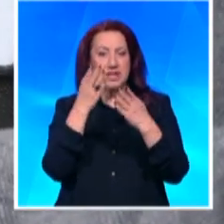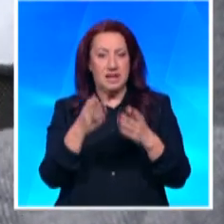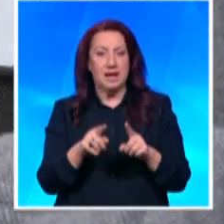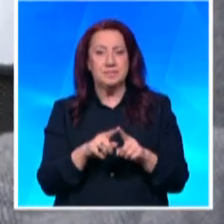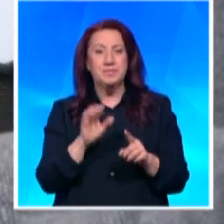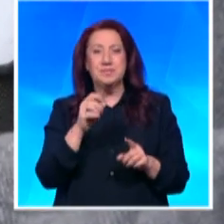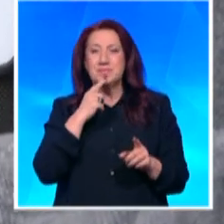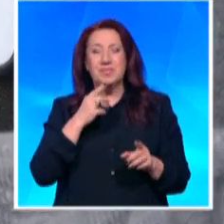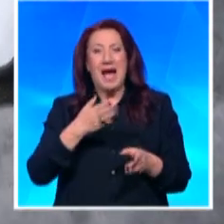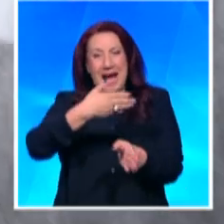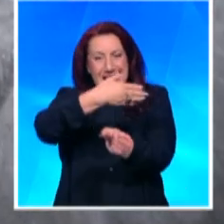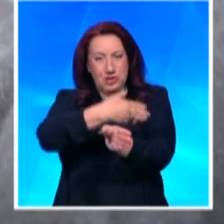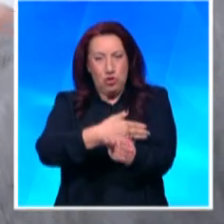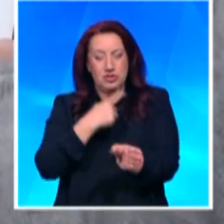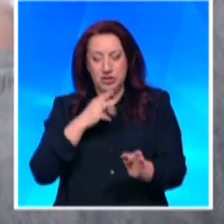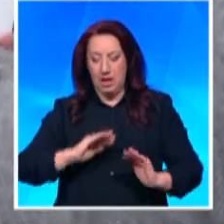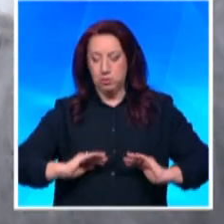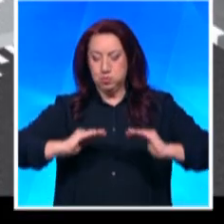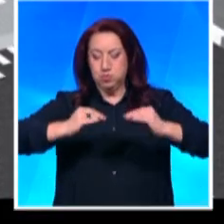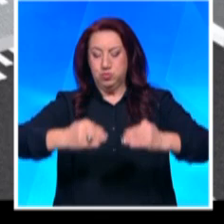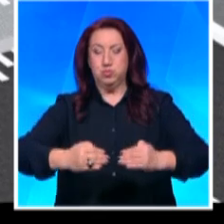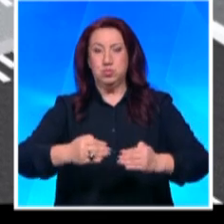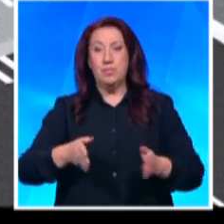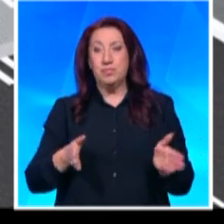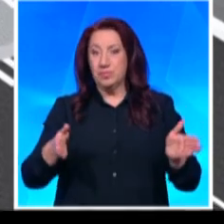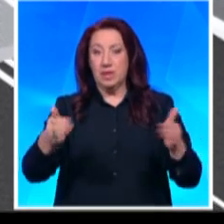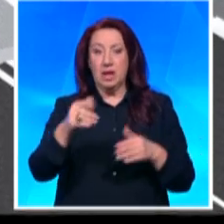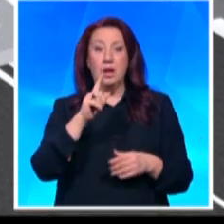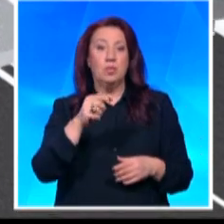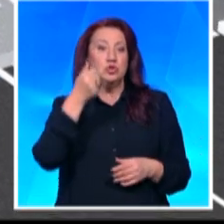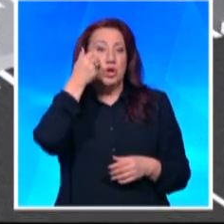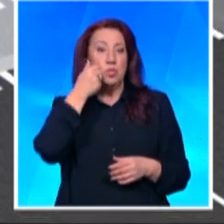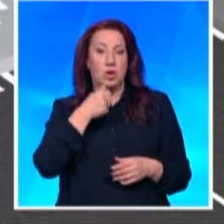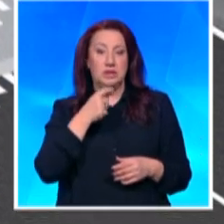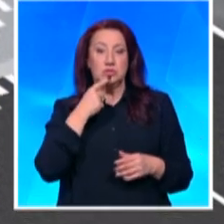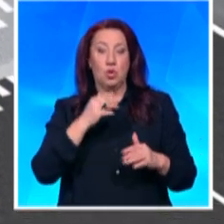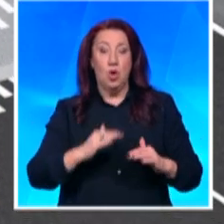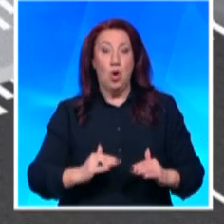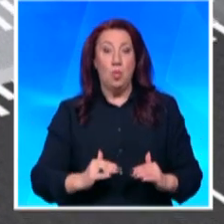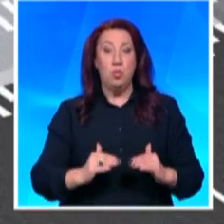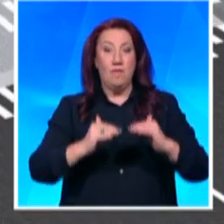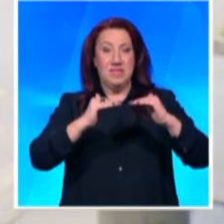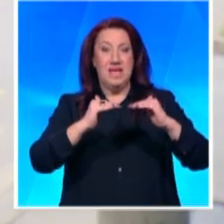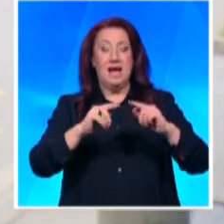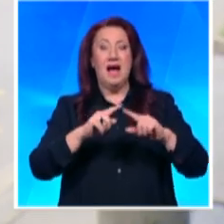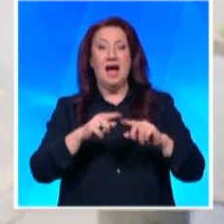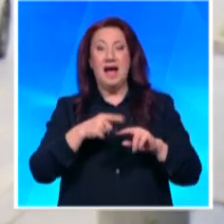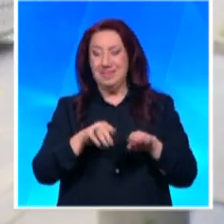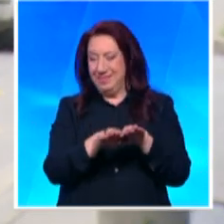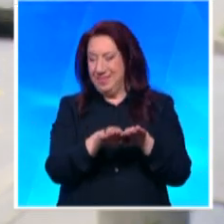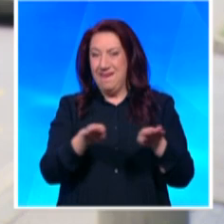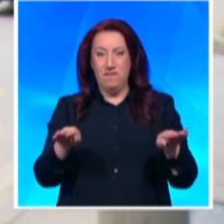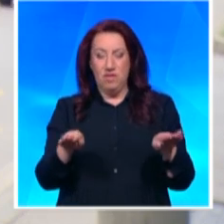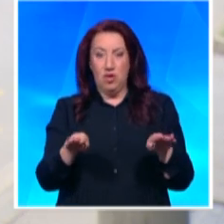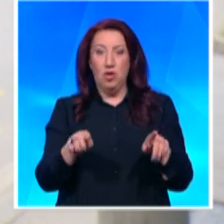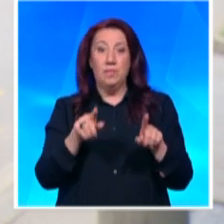наречените повдигнати кръстовища може да бъдат полезни на булеварда. Повдига се самото ниво на асфалта. Повдигнатото кръстовище най-малкото